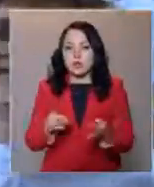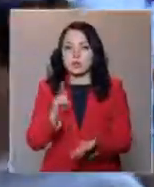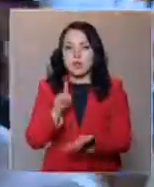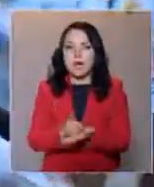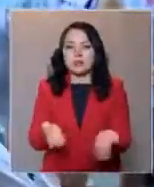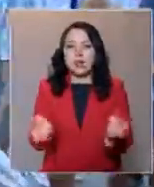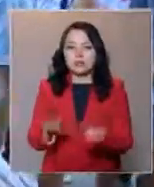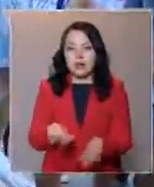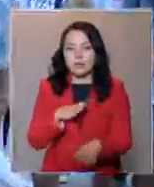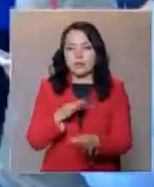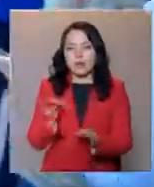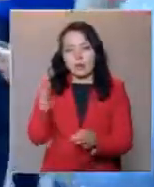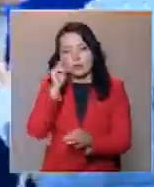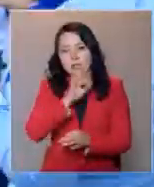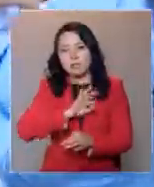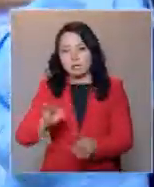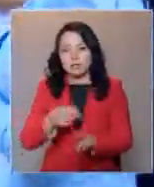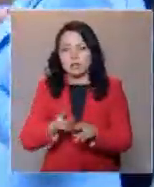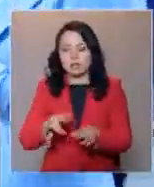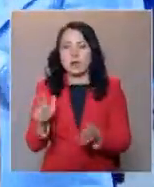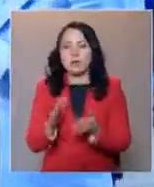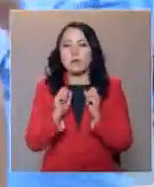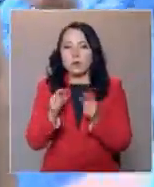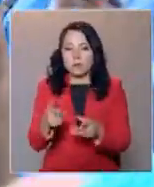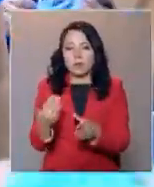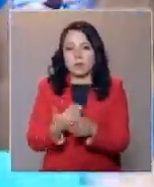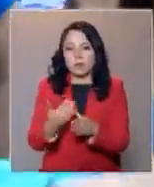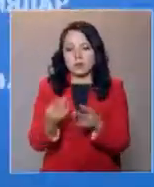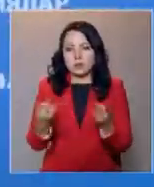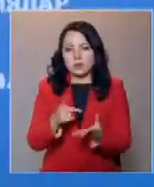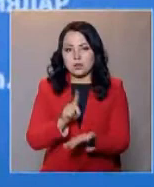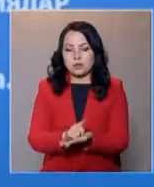найти оставшихся отличников и помочь им с поступлением.